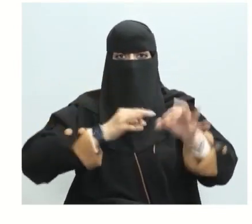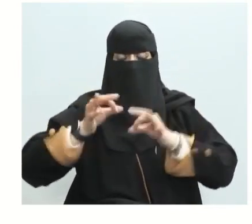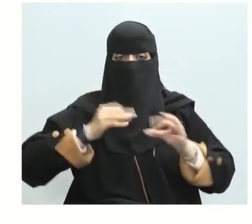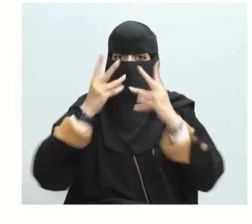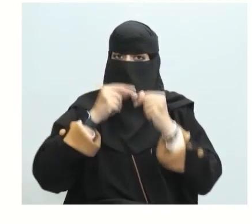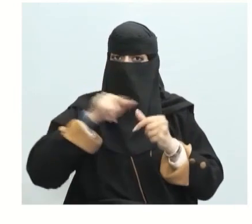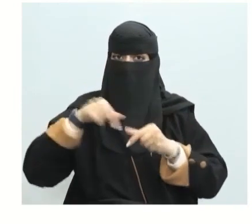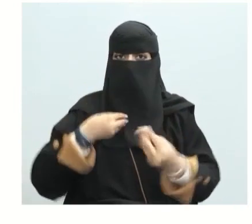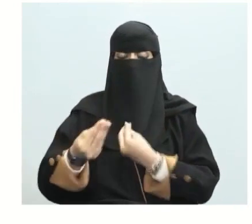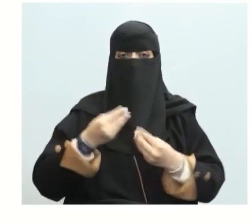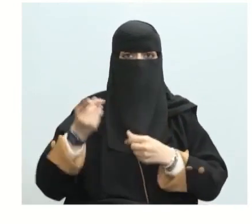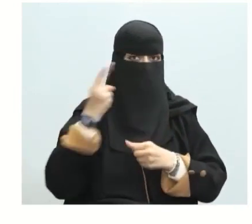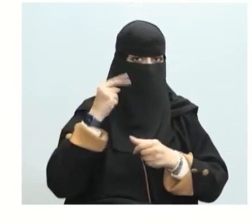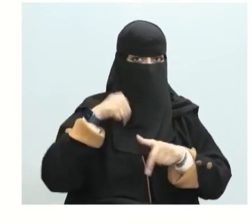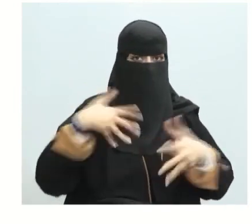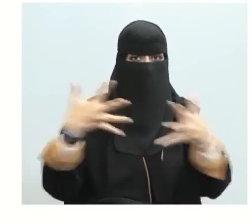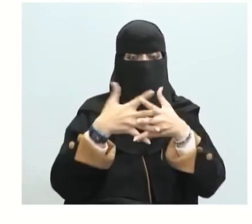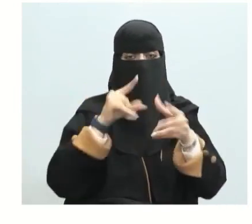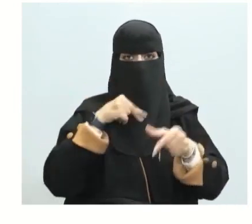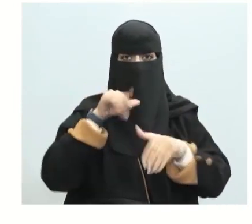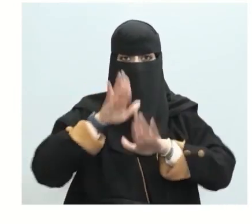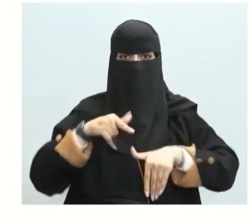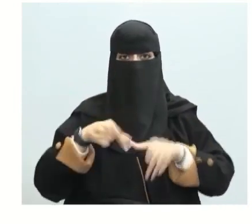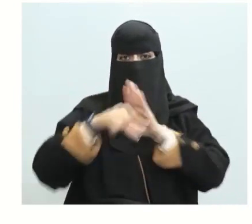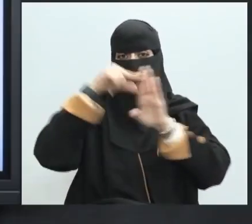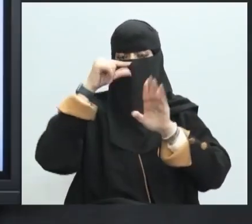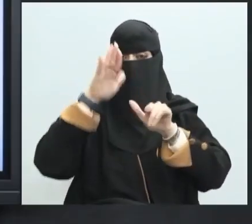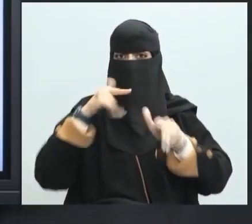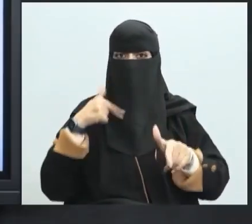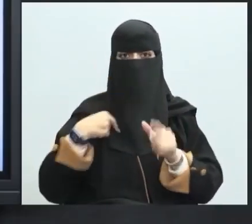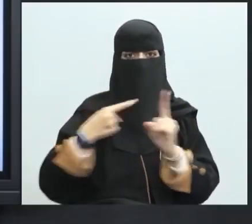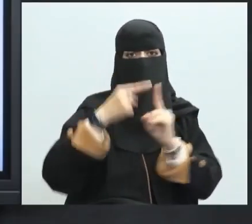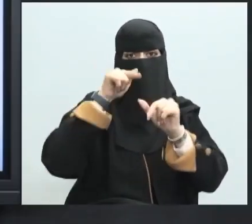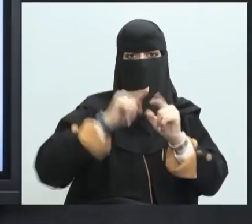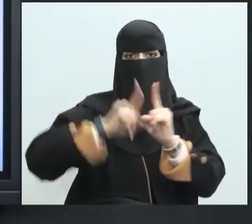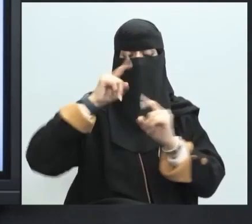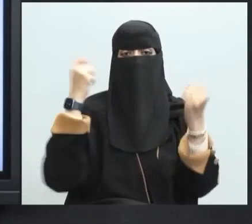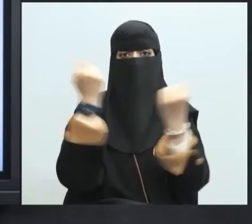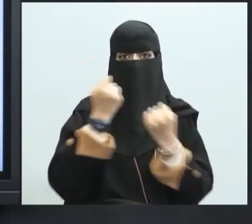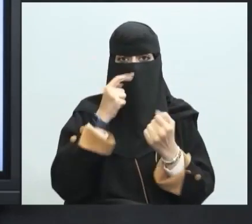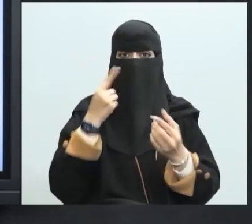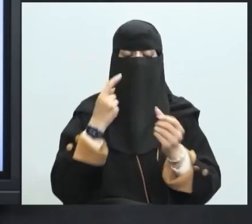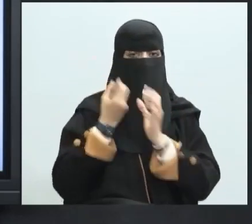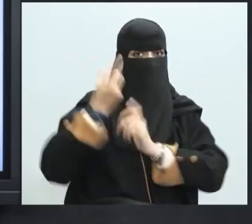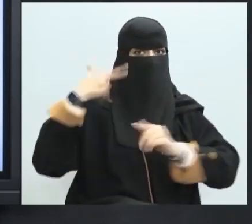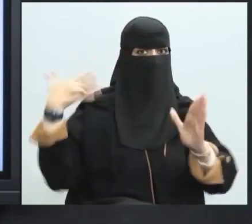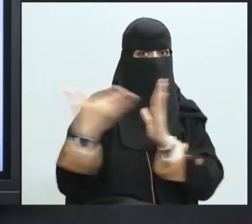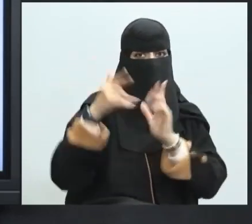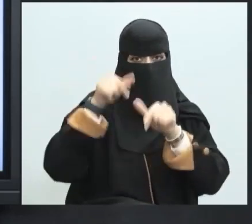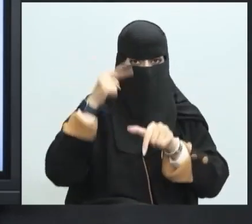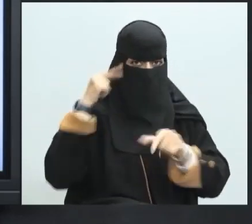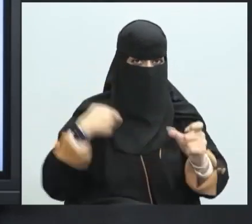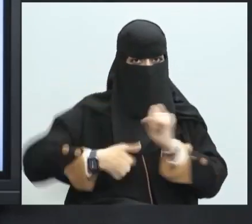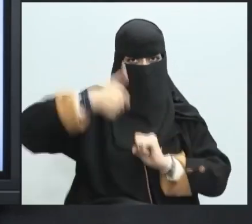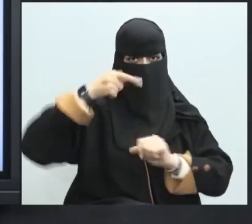مناسبه لتفعيل المستمعين ودمجهم بروح الموضوع هذه هي اهم الاهداف التدريبيه التي يتوقع منك بمشيئه الله تعالى ان تكون قد